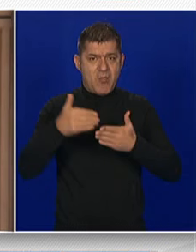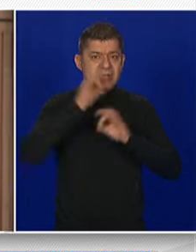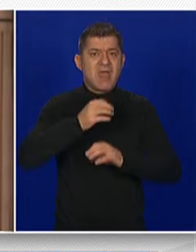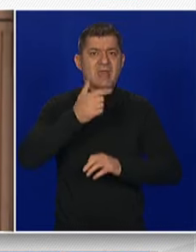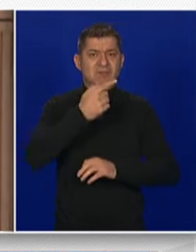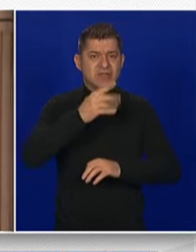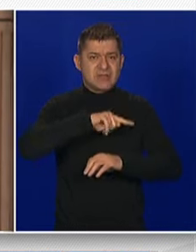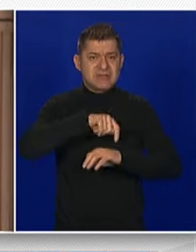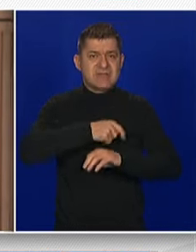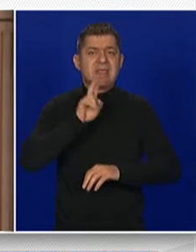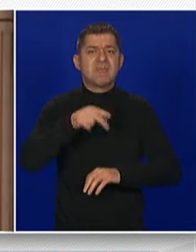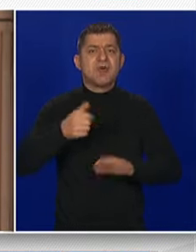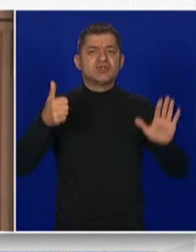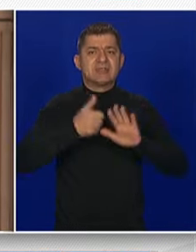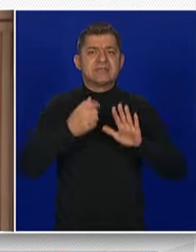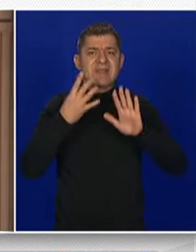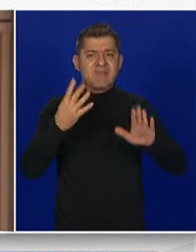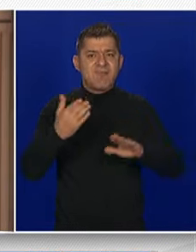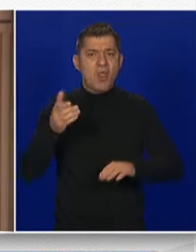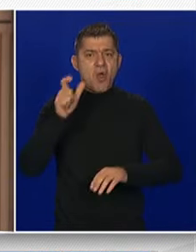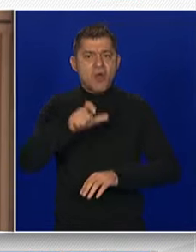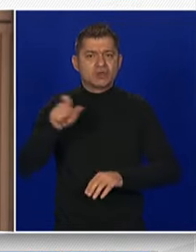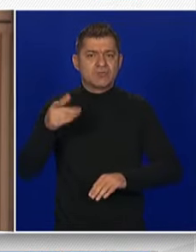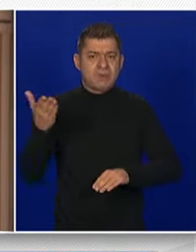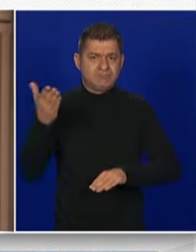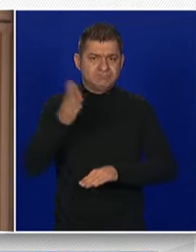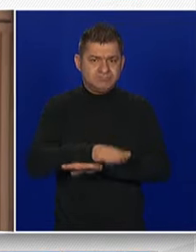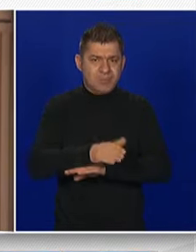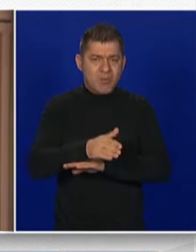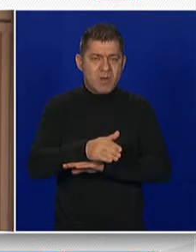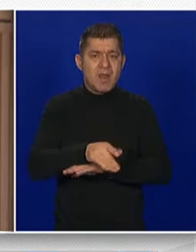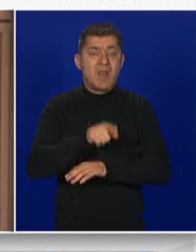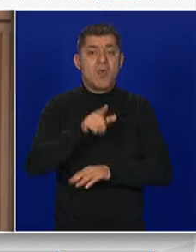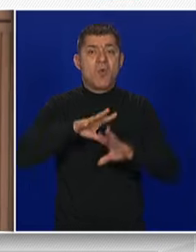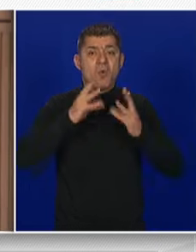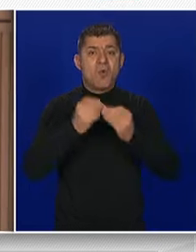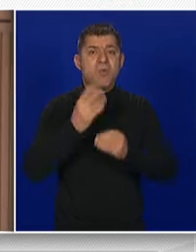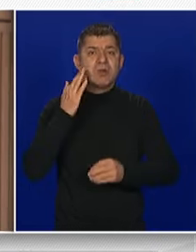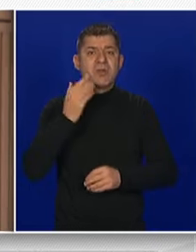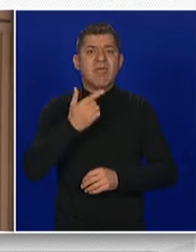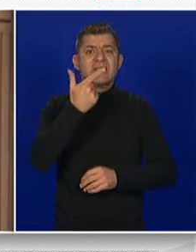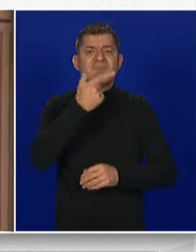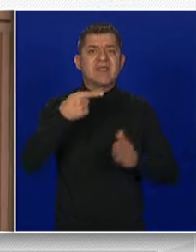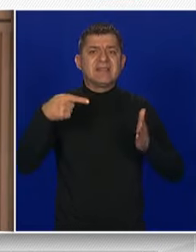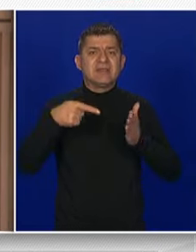imamo 69 preminulih, što daje ukupnu brojku od